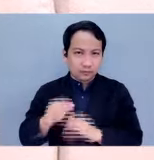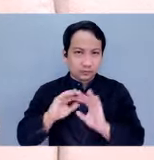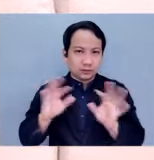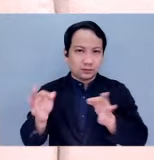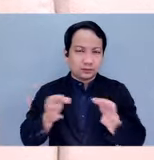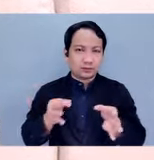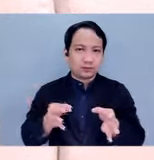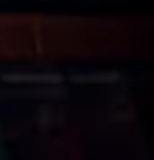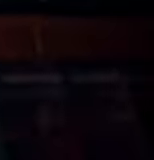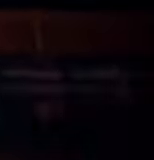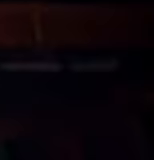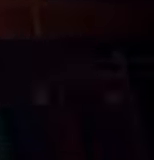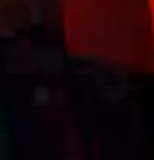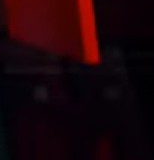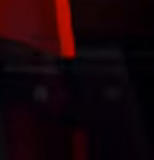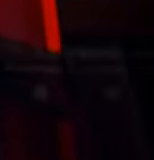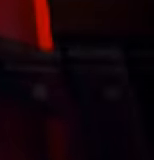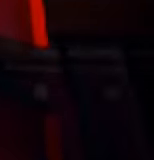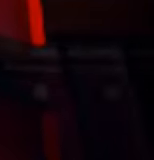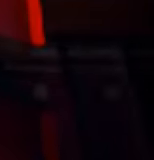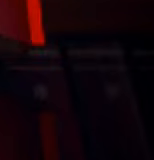legal ba to?